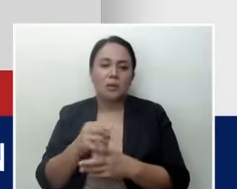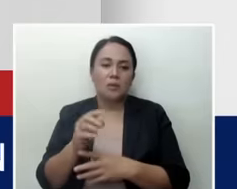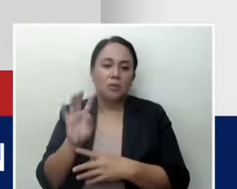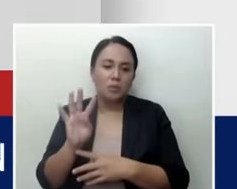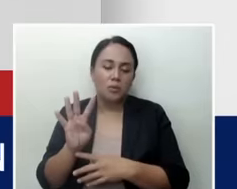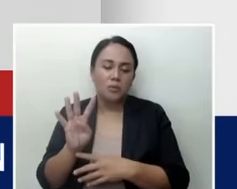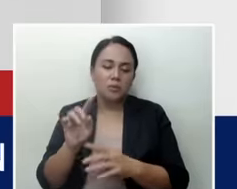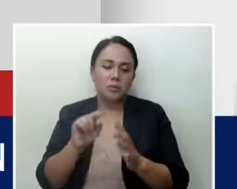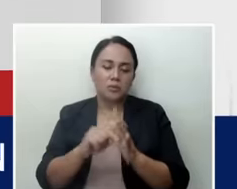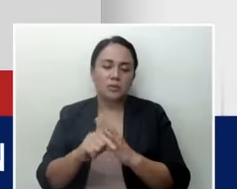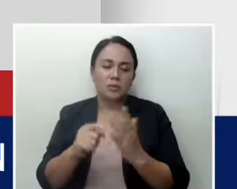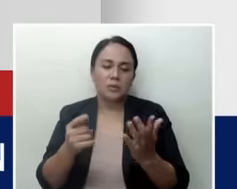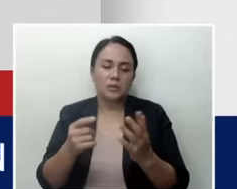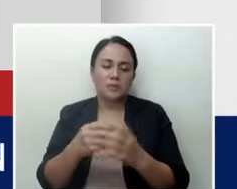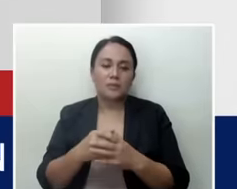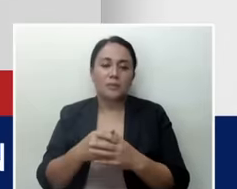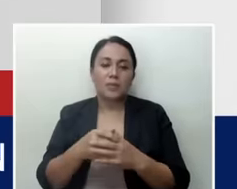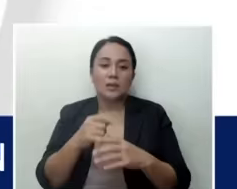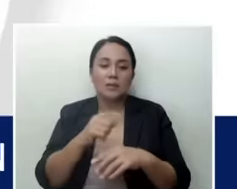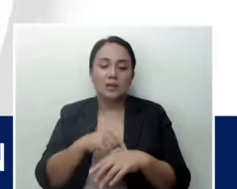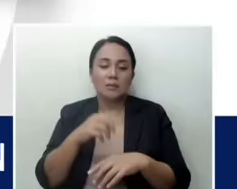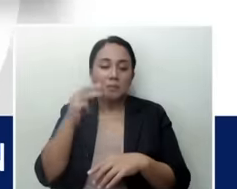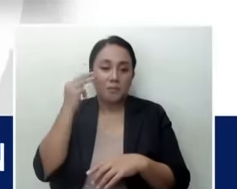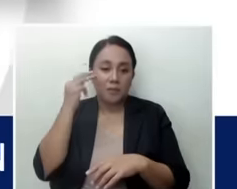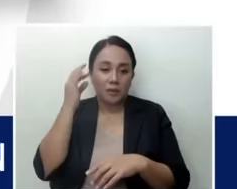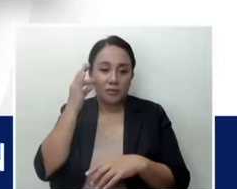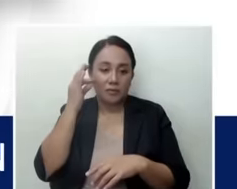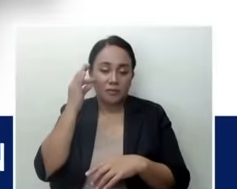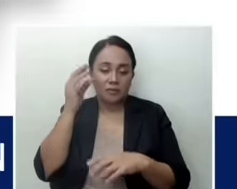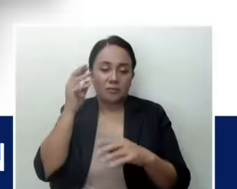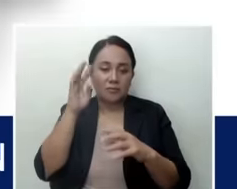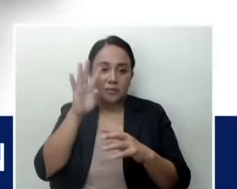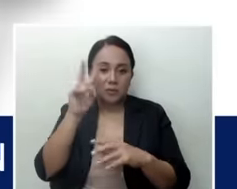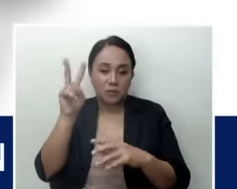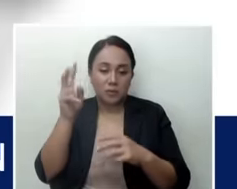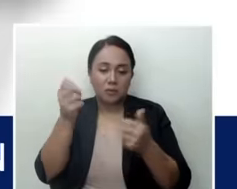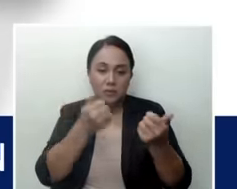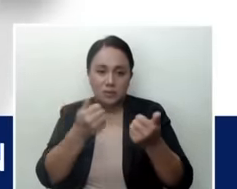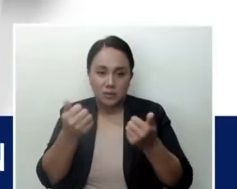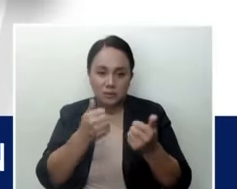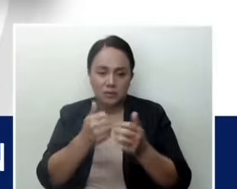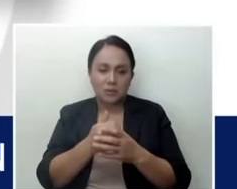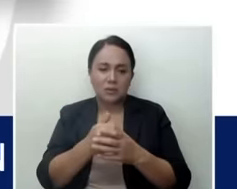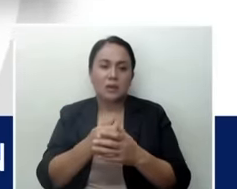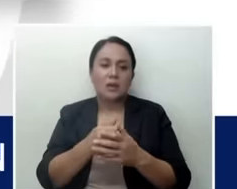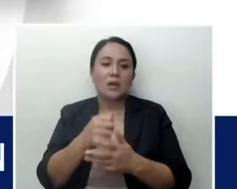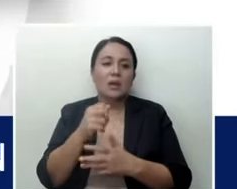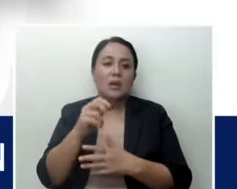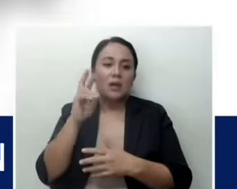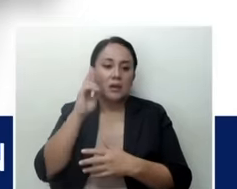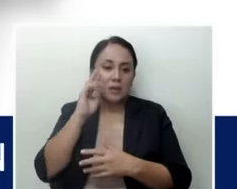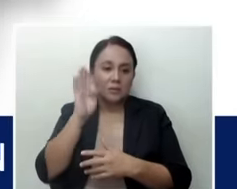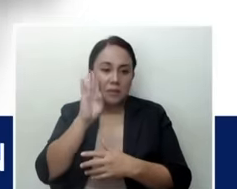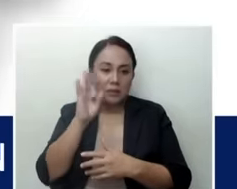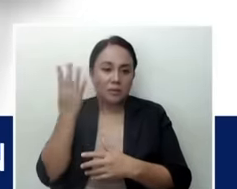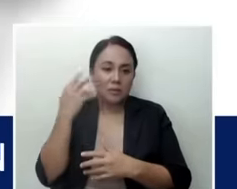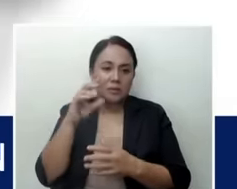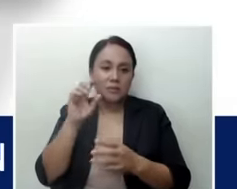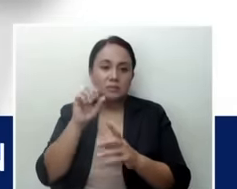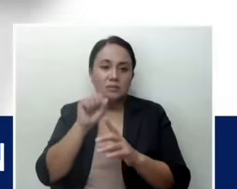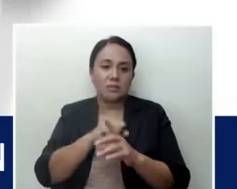na napatay sa ilalim ng Marcos administration. Sinaksak si Ray Blanco sa Mabinay, Negros Oriental, Setyembre